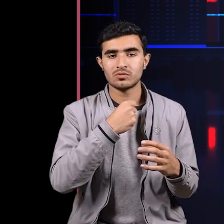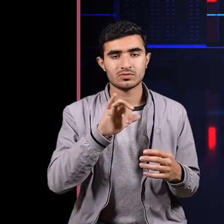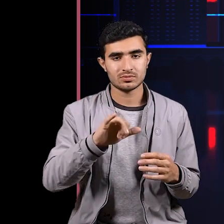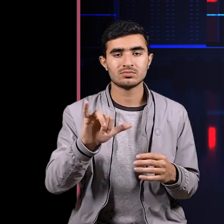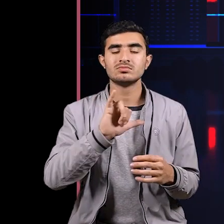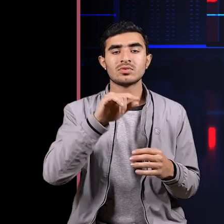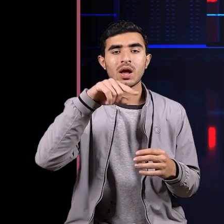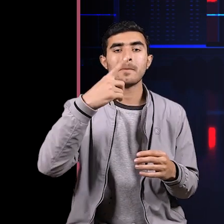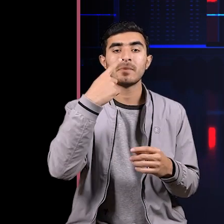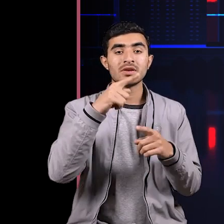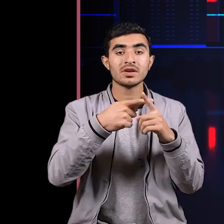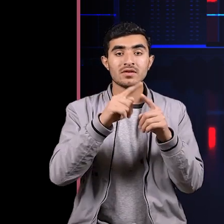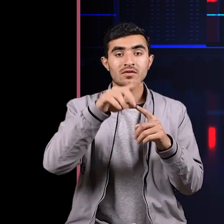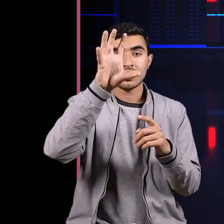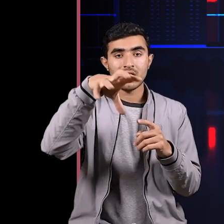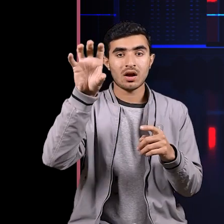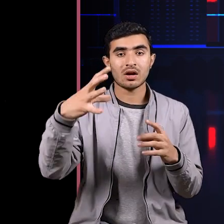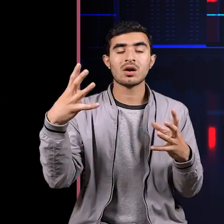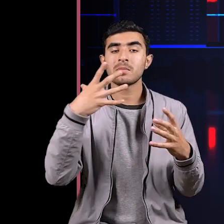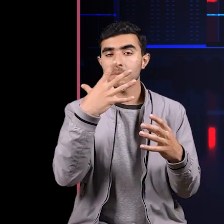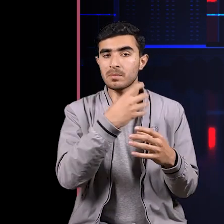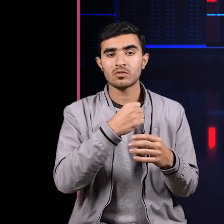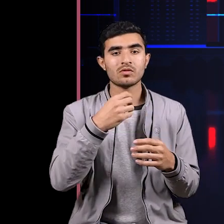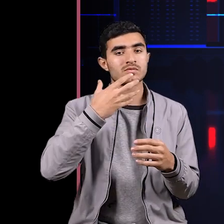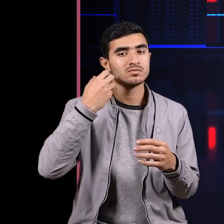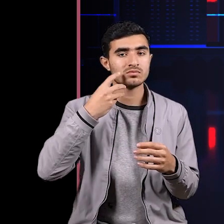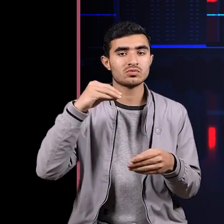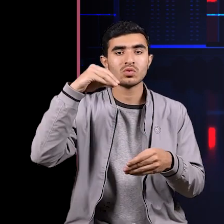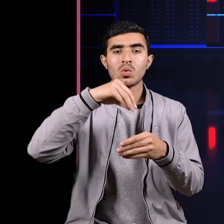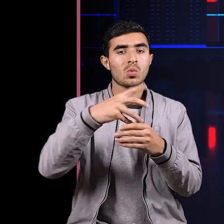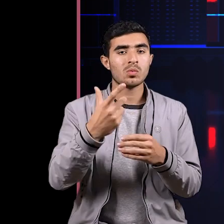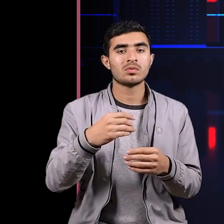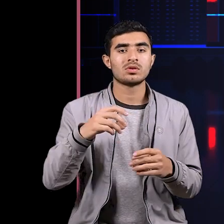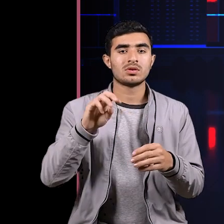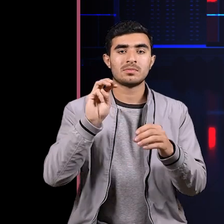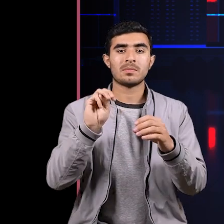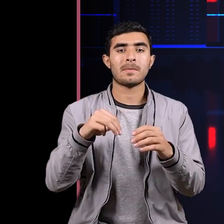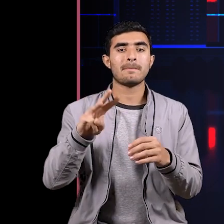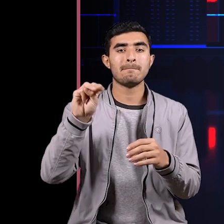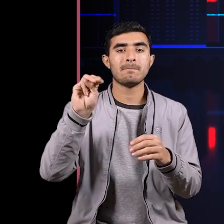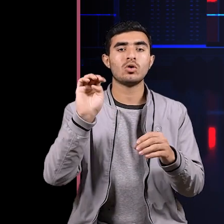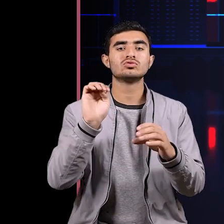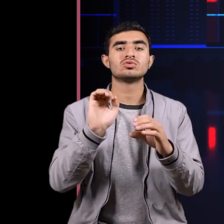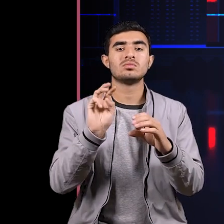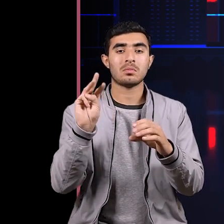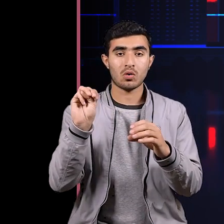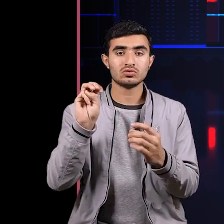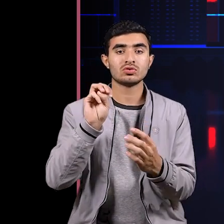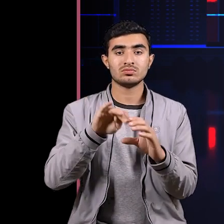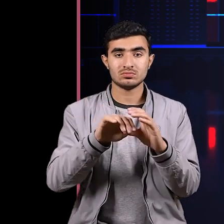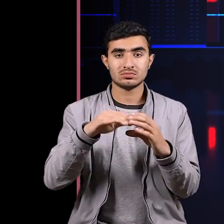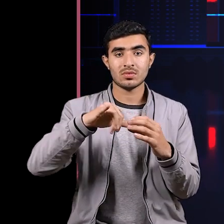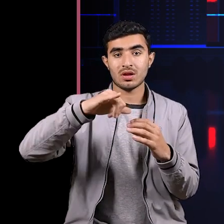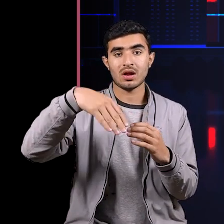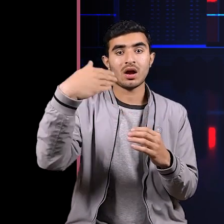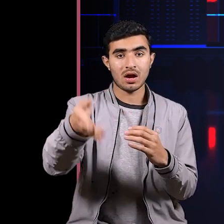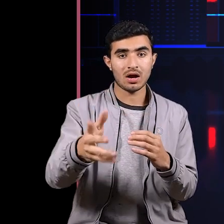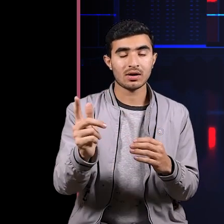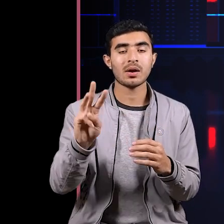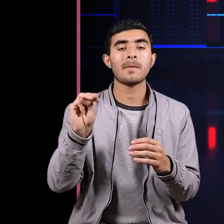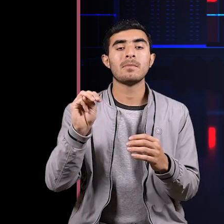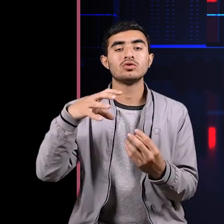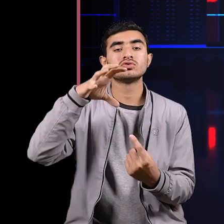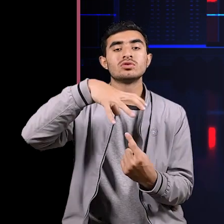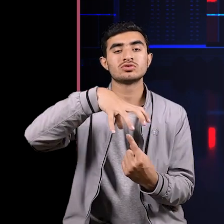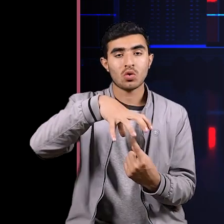है, कींजर है, रनीकोट है, फ़ेज़ महल है, शाहजहानी मस्जिद है और ऐसी अनेक चीज़ें हैं। और कुछ ऐसी चीज़ें